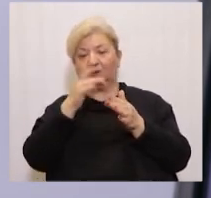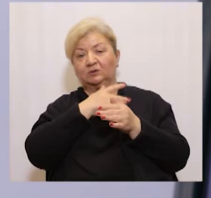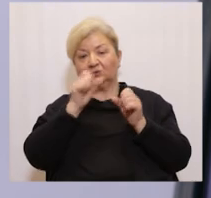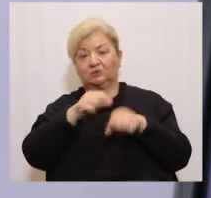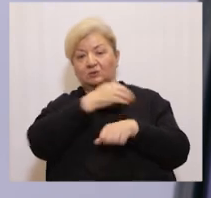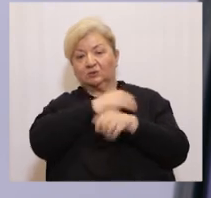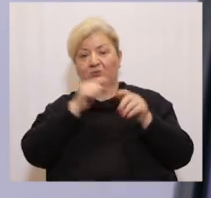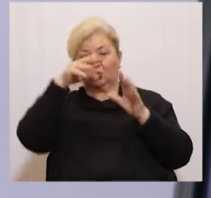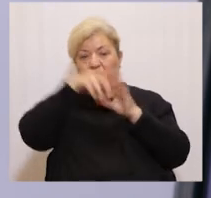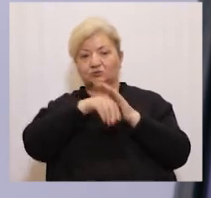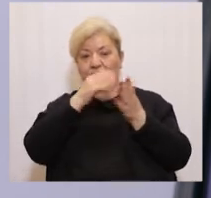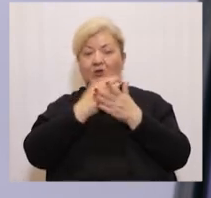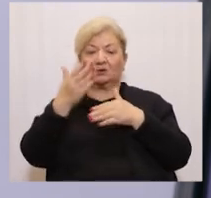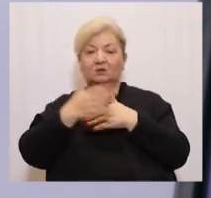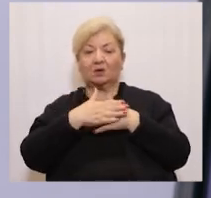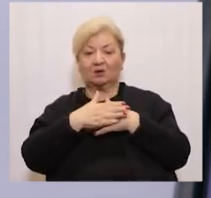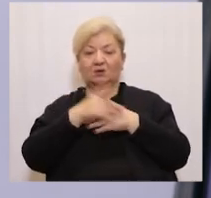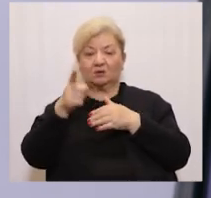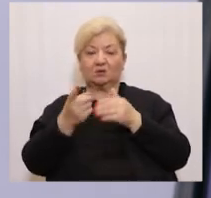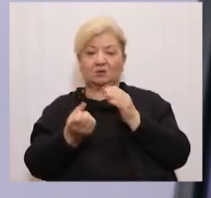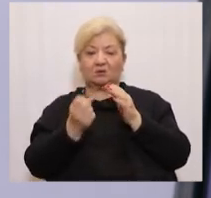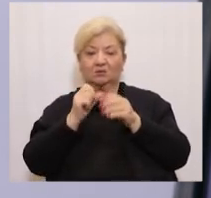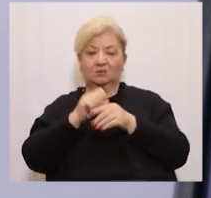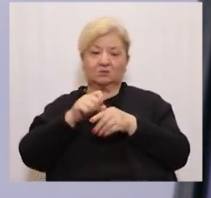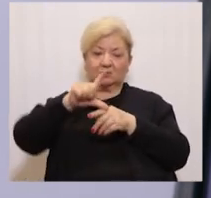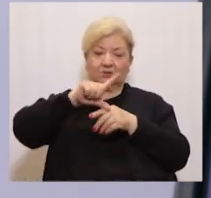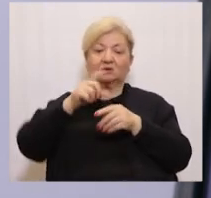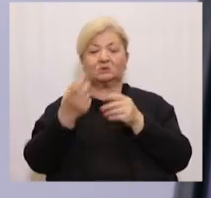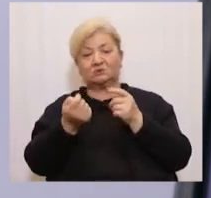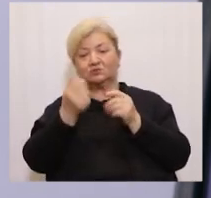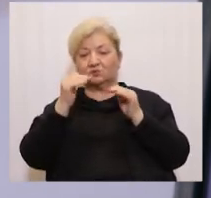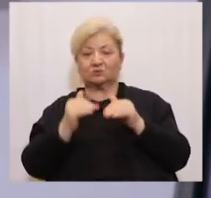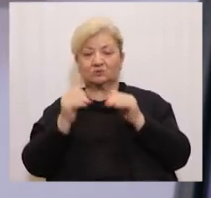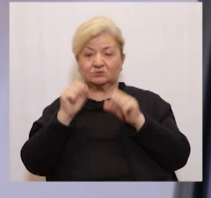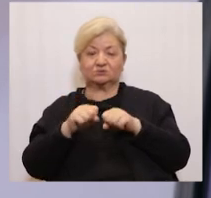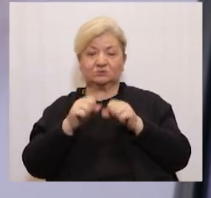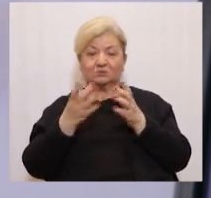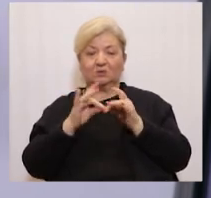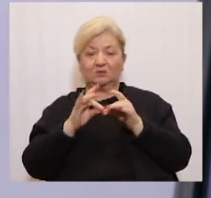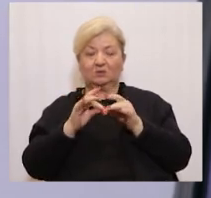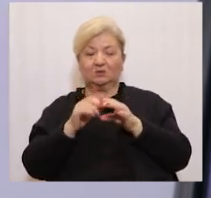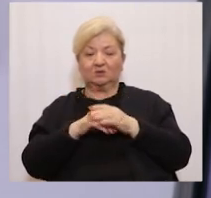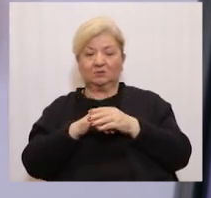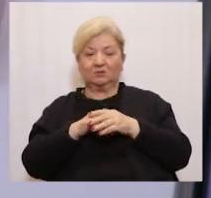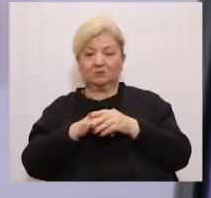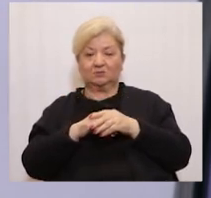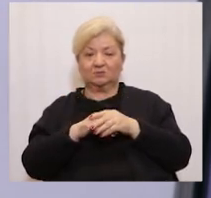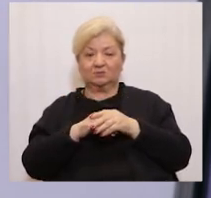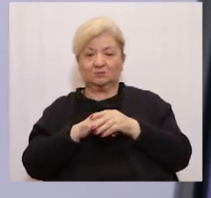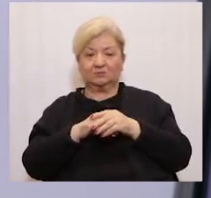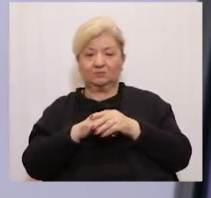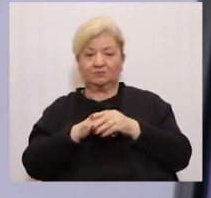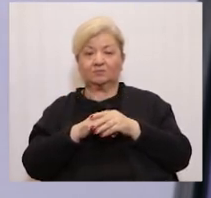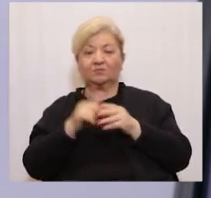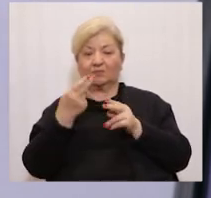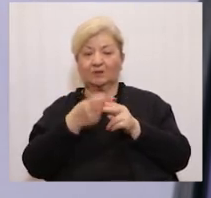ტემპერატურა შიგნით დაახლოებით ასე გაიზარდა. შეიძლება ნაკლებად, მაგრამ პრინციპის გასაგებად ასე